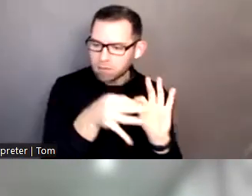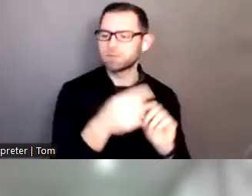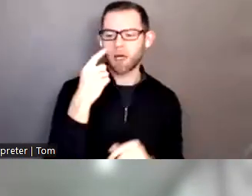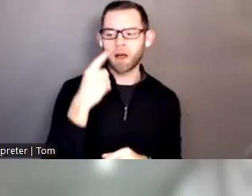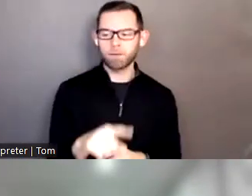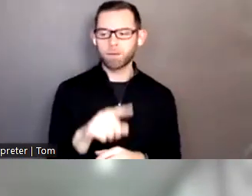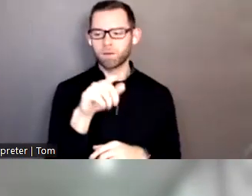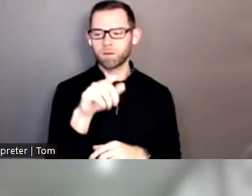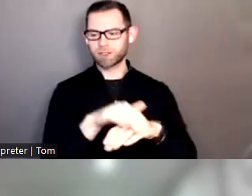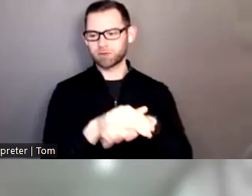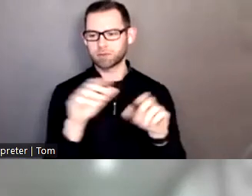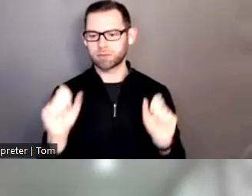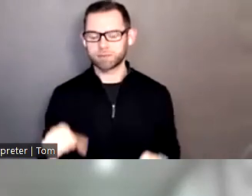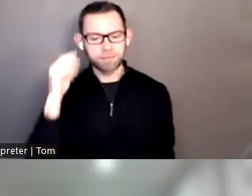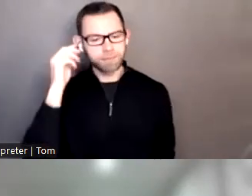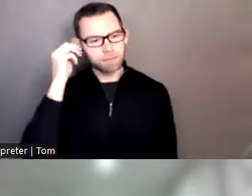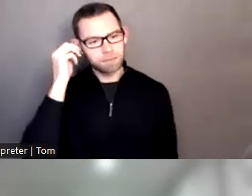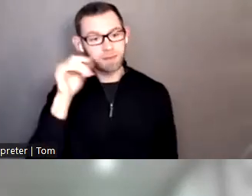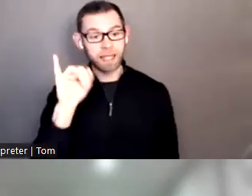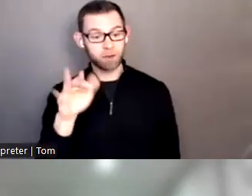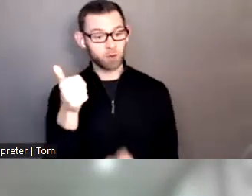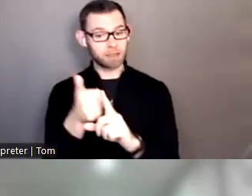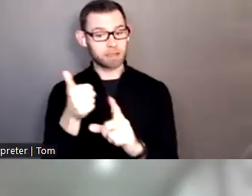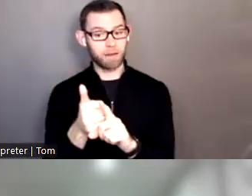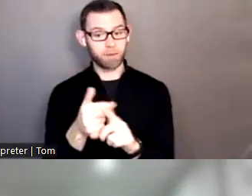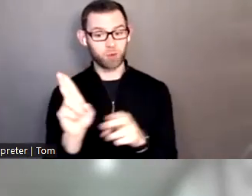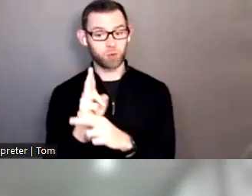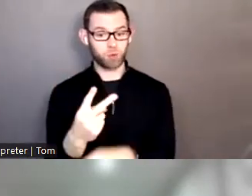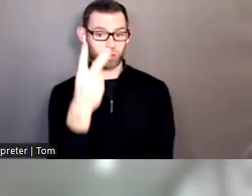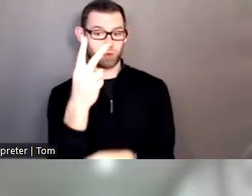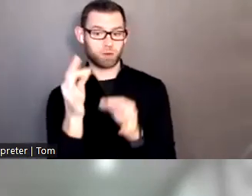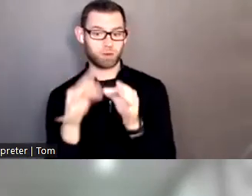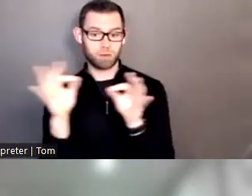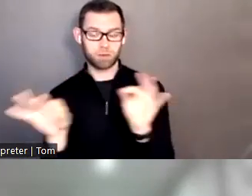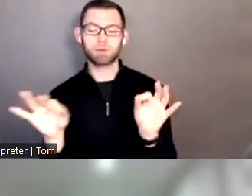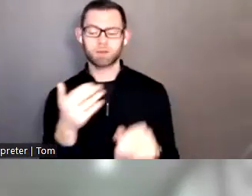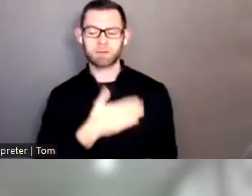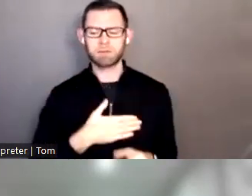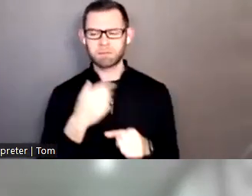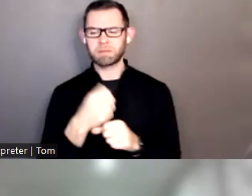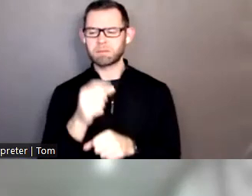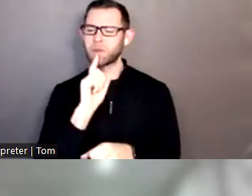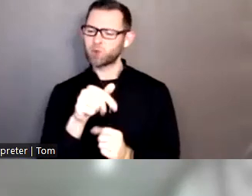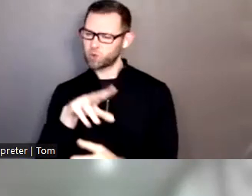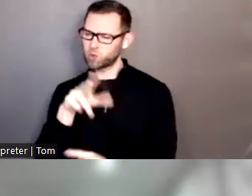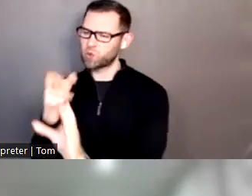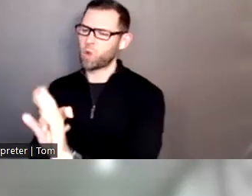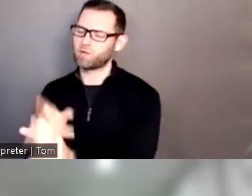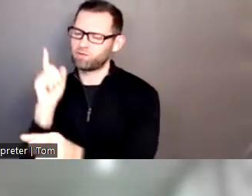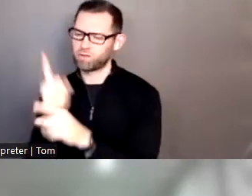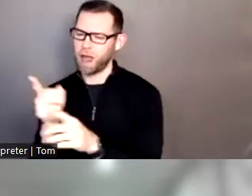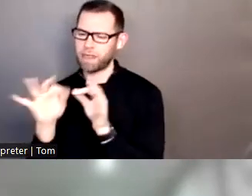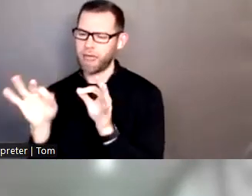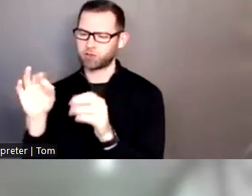dire. And are a bilingual speaker, please Qui est un make monde, sure that you are in the desired language channel. fait en sorte que